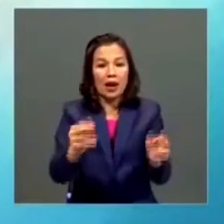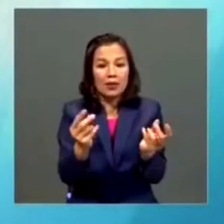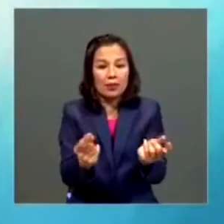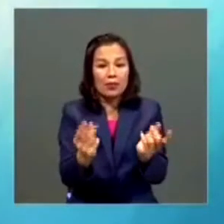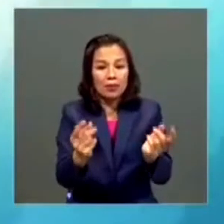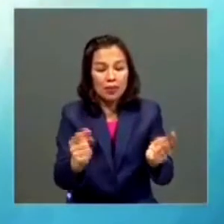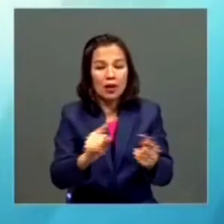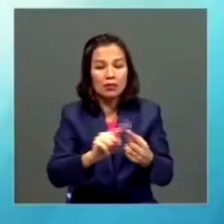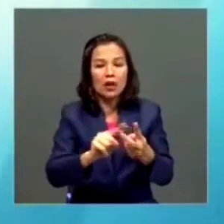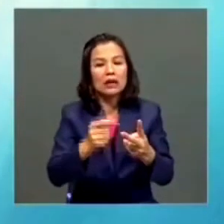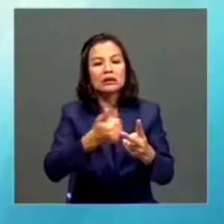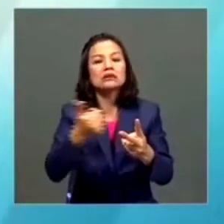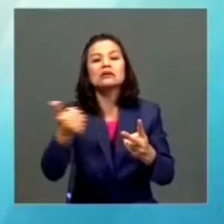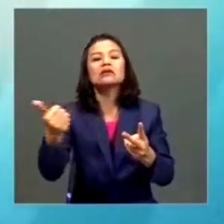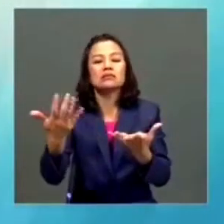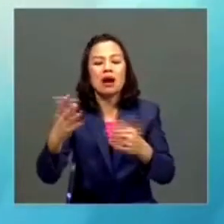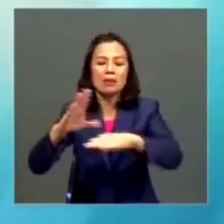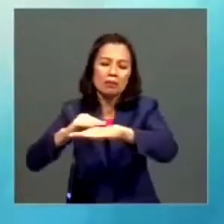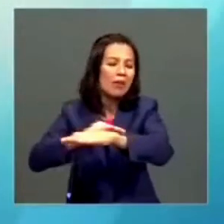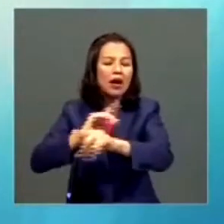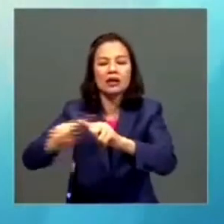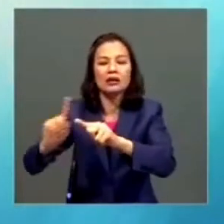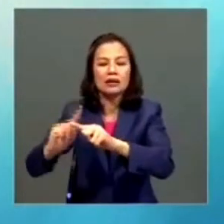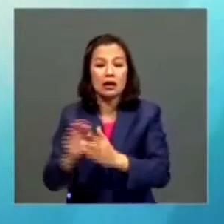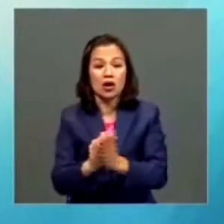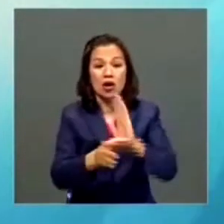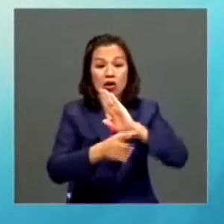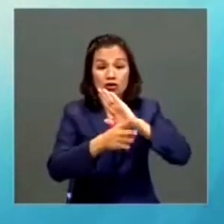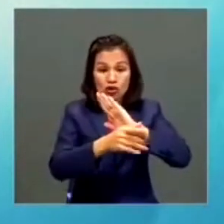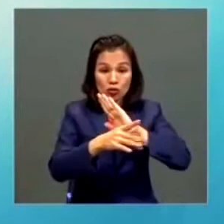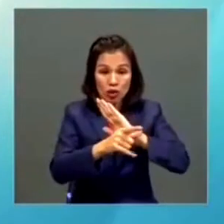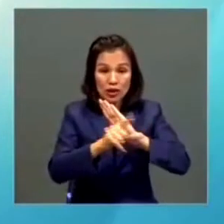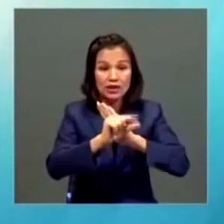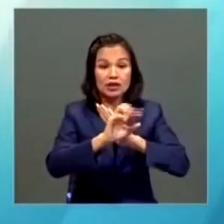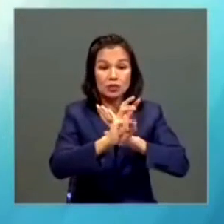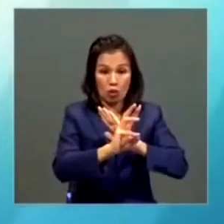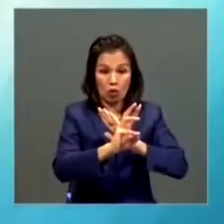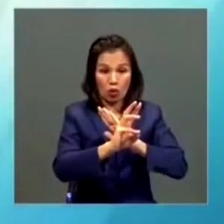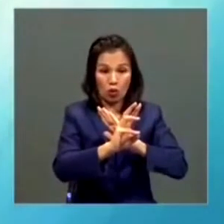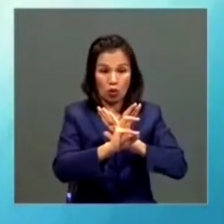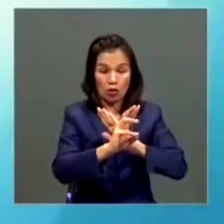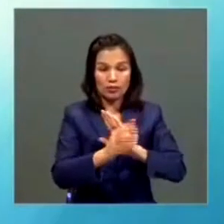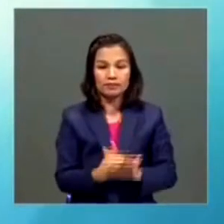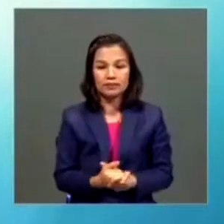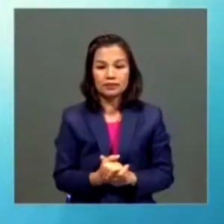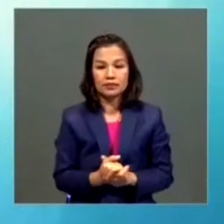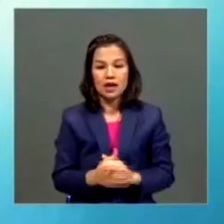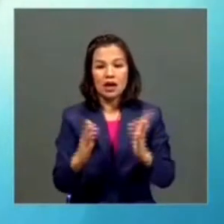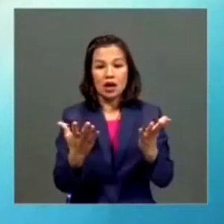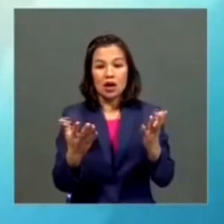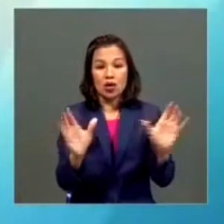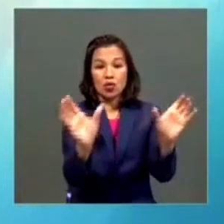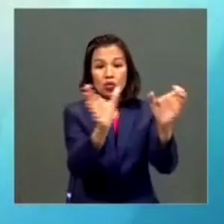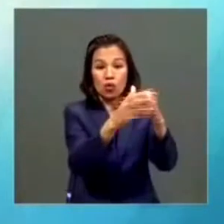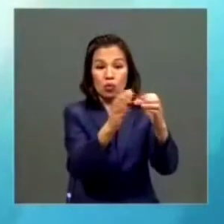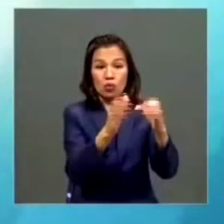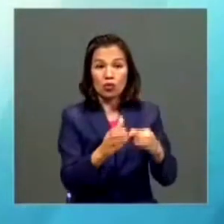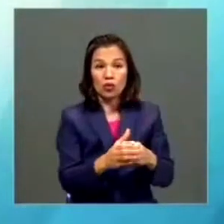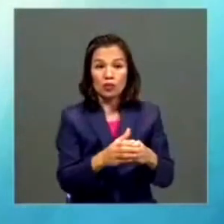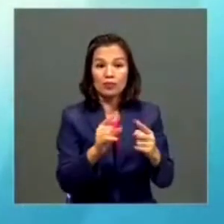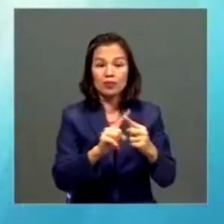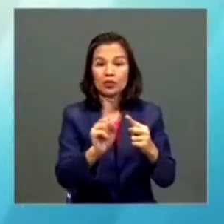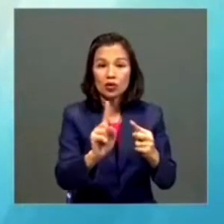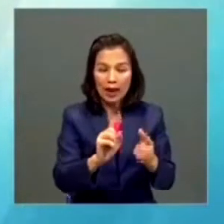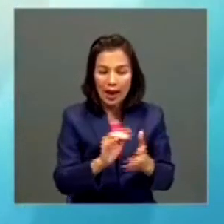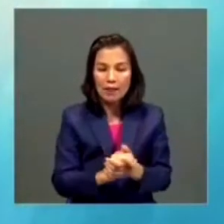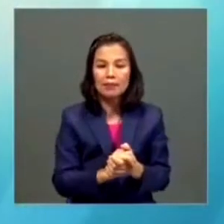ถึงอื่นๆด้วยนะครับรวมกันหลายอย่างชลบุรีก็26ราย2หลักผมขออนุญาตพูดรายใหญ่ๆไปแล้วกันนะครับรายเล็กๆก็อาจจ